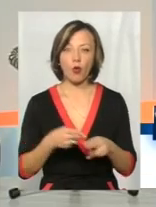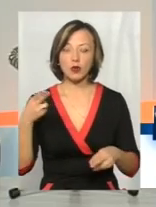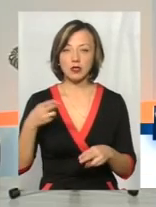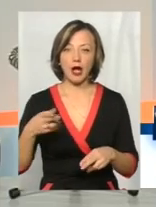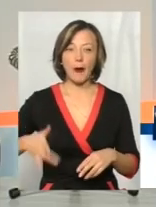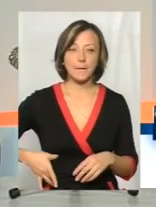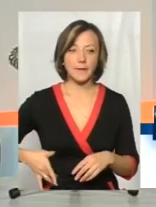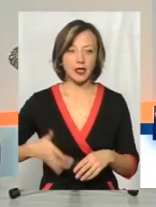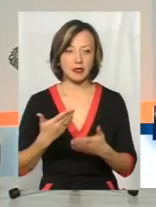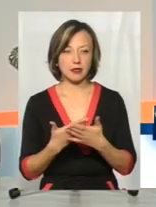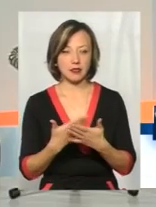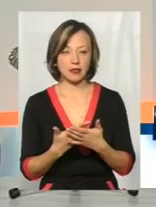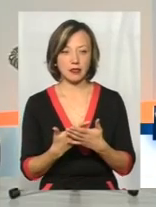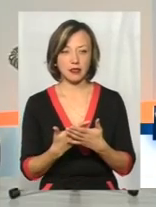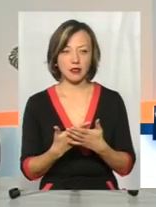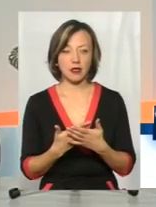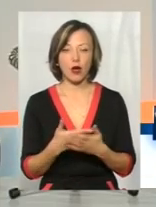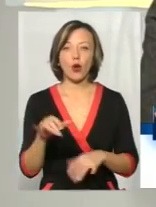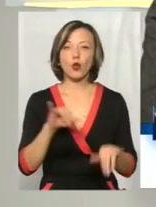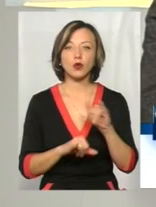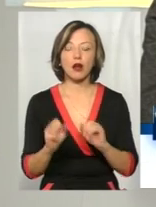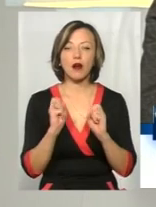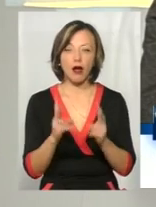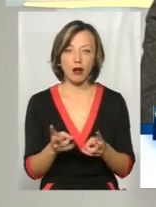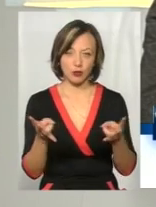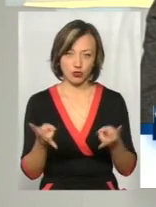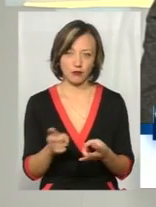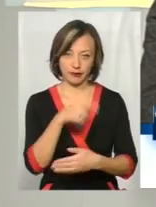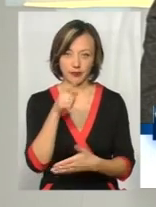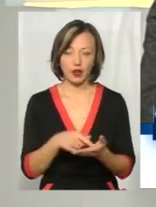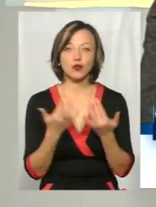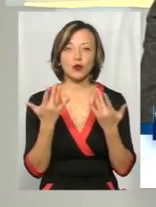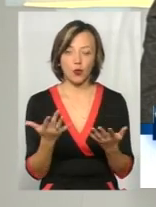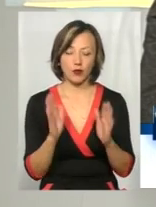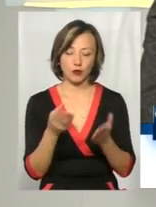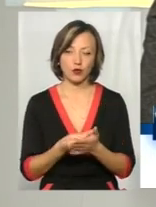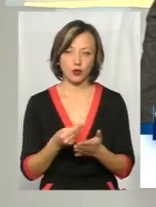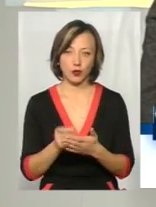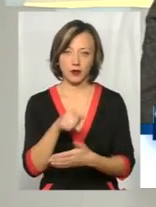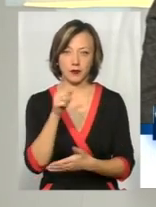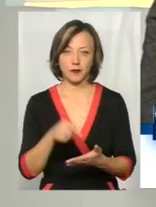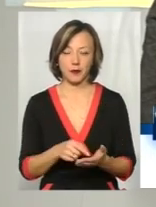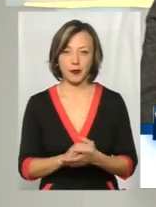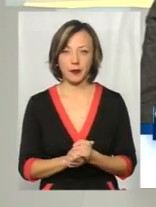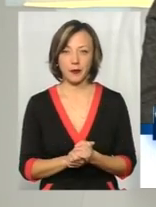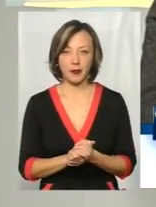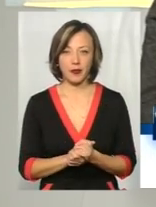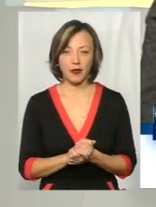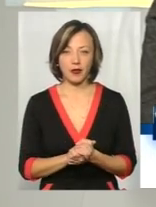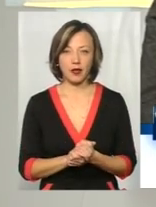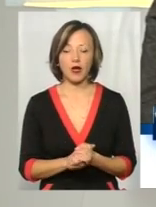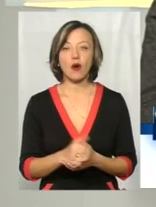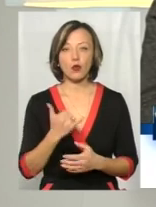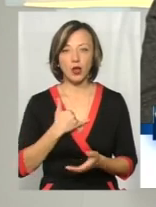допустим, аппендицита, как, что, куда и зачем, и сколько быстро. Более, если у нас по